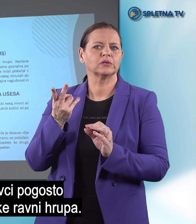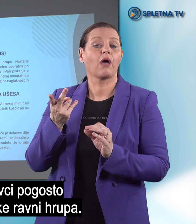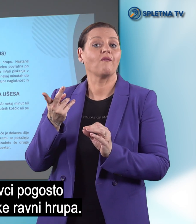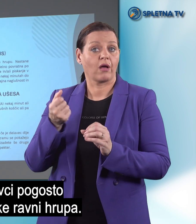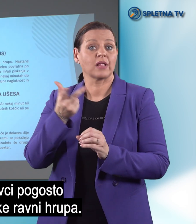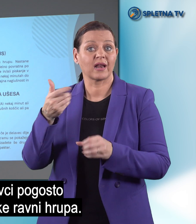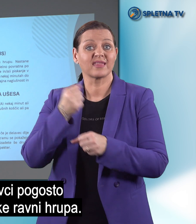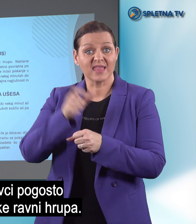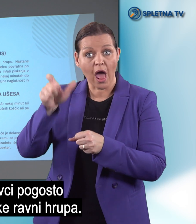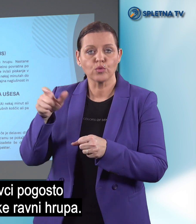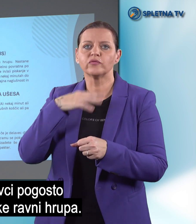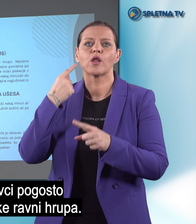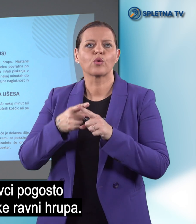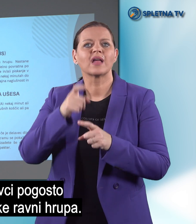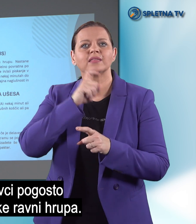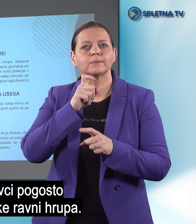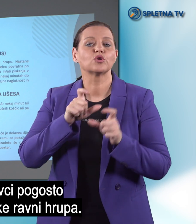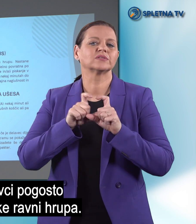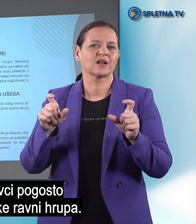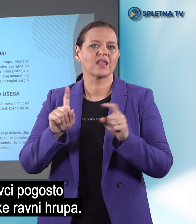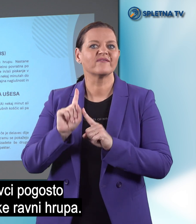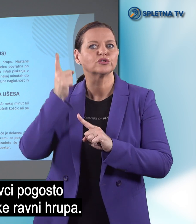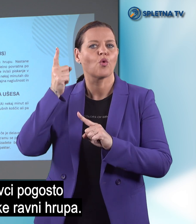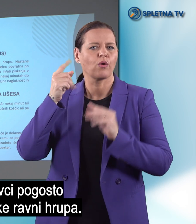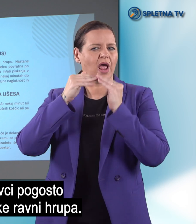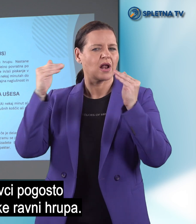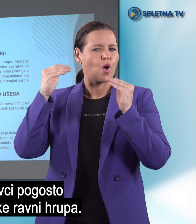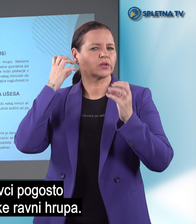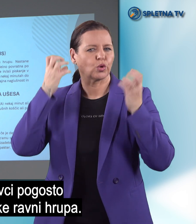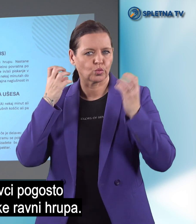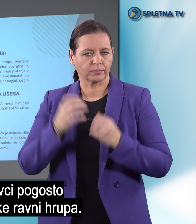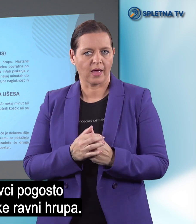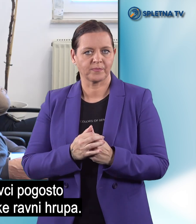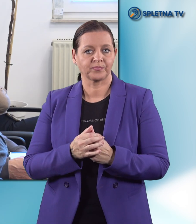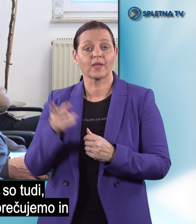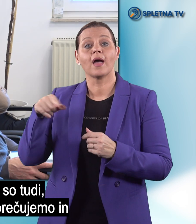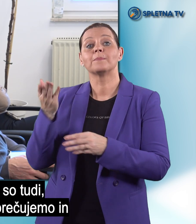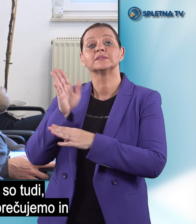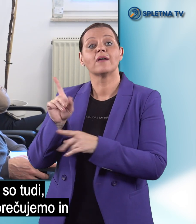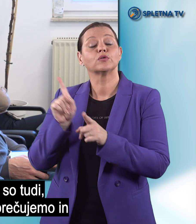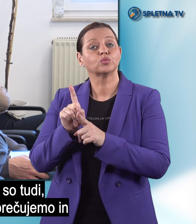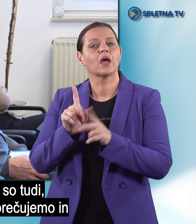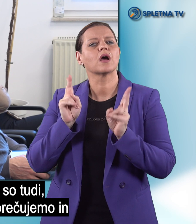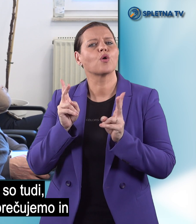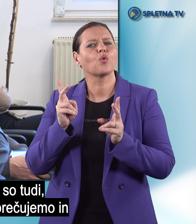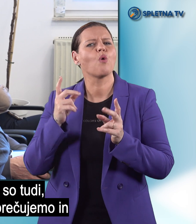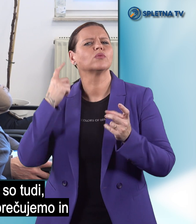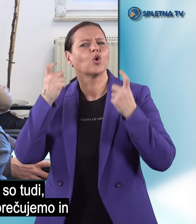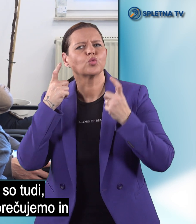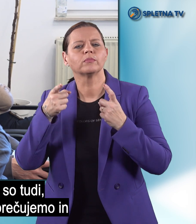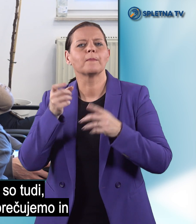v katerih delavci pogosto trpijo zaradi visoke ravni hrupa. Predstavili so tudi, kako